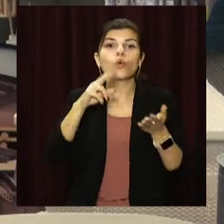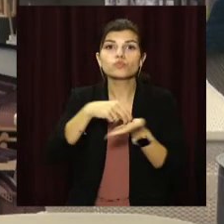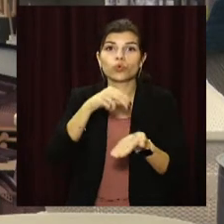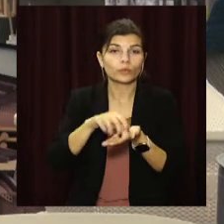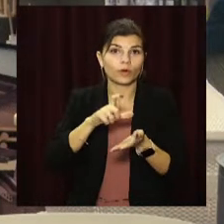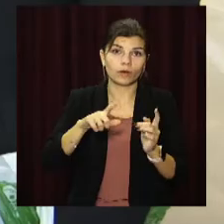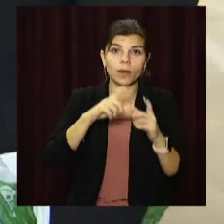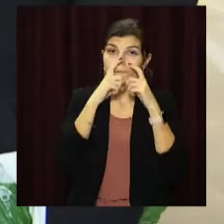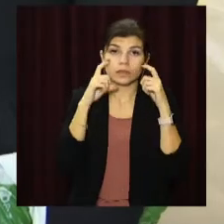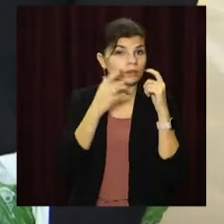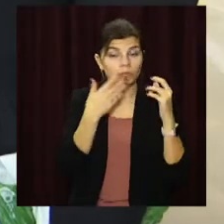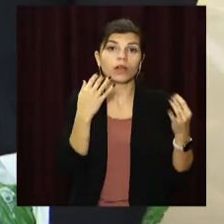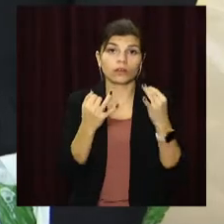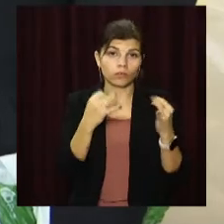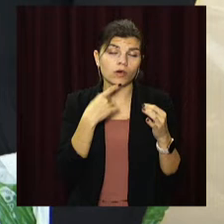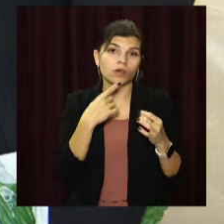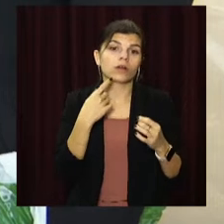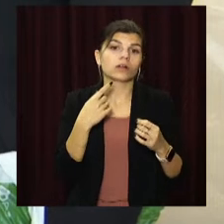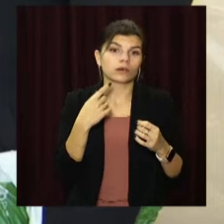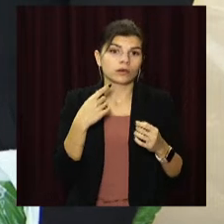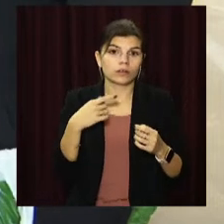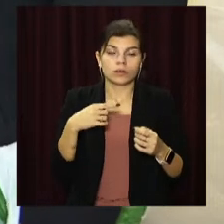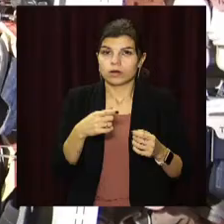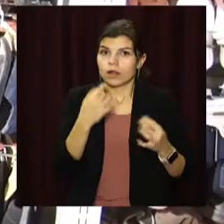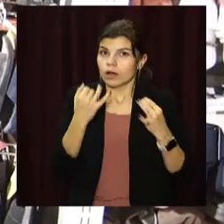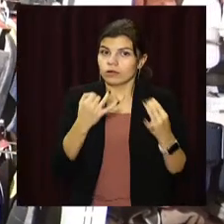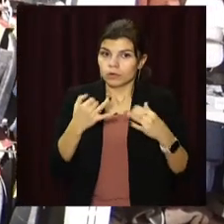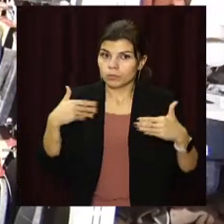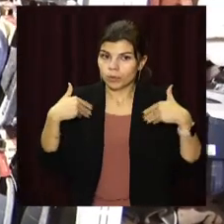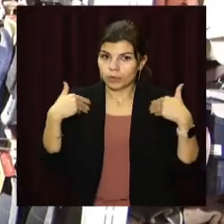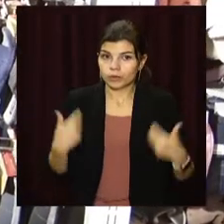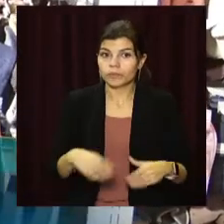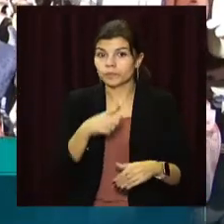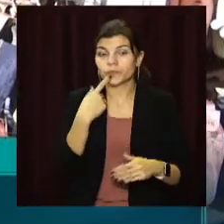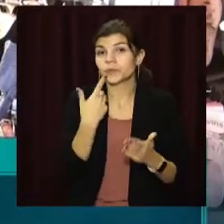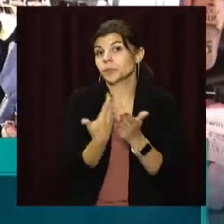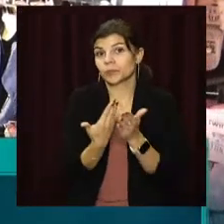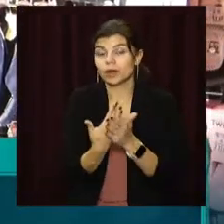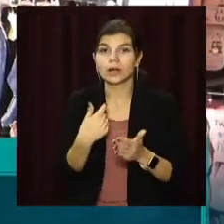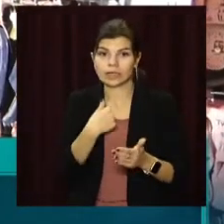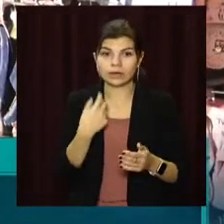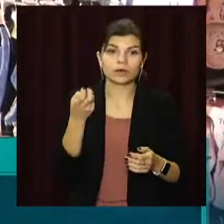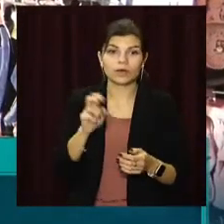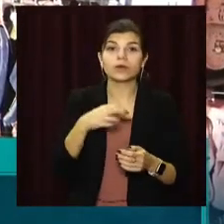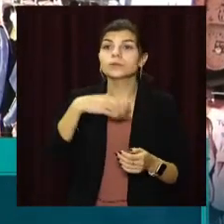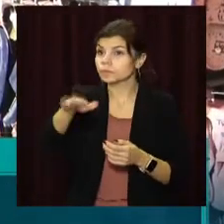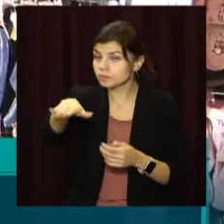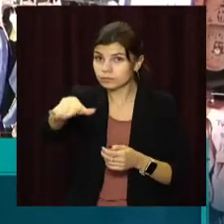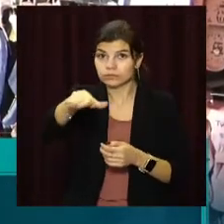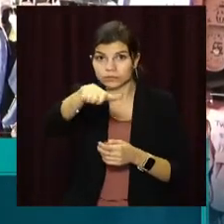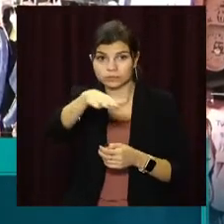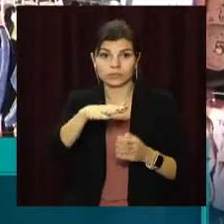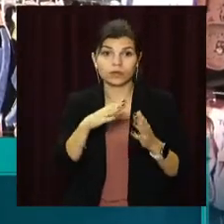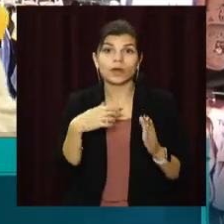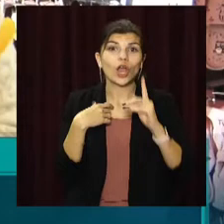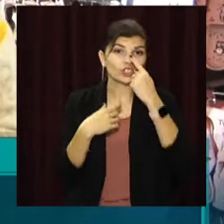носять маски, розмовляють, але кажуть, це практично не допомагає. Прийшла я, наприклад, да, зробила зауваження.